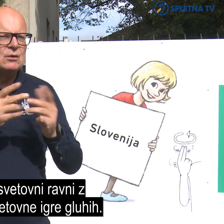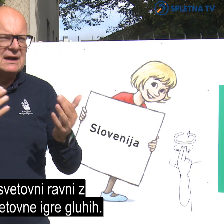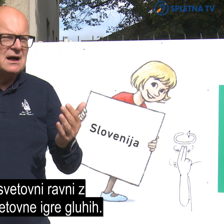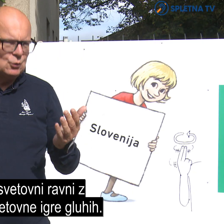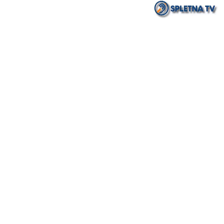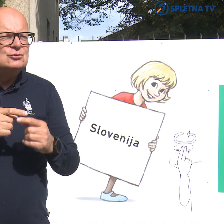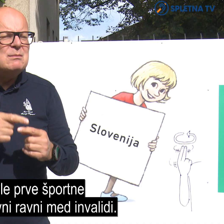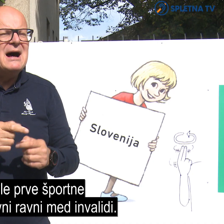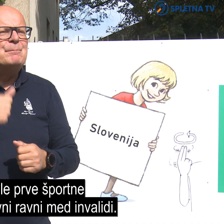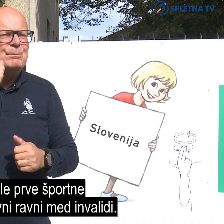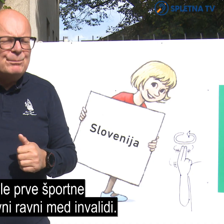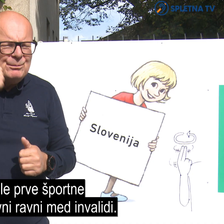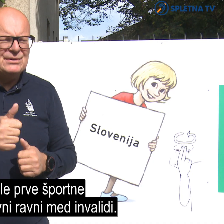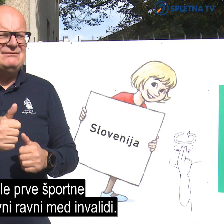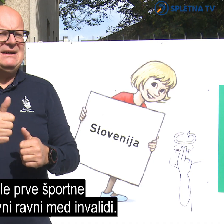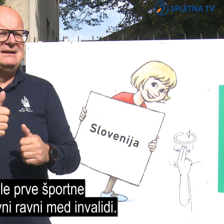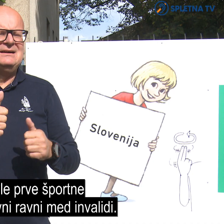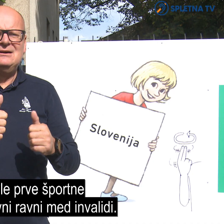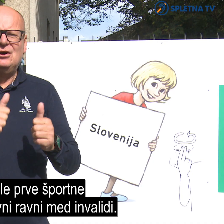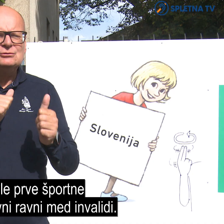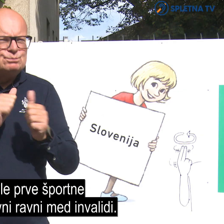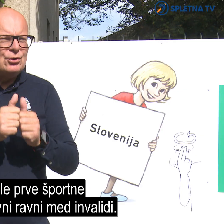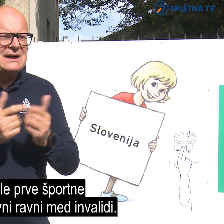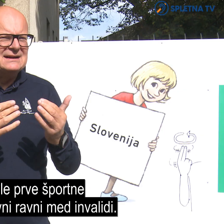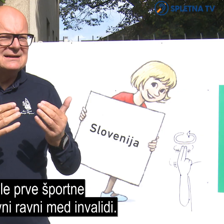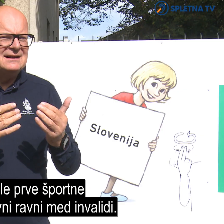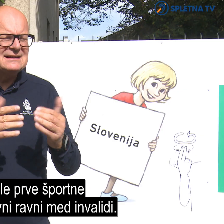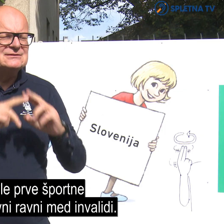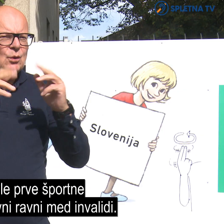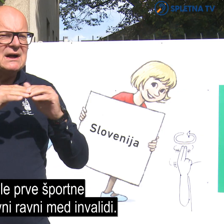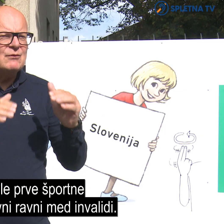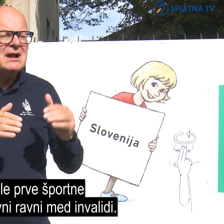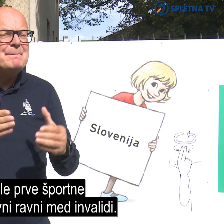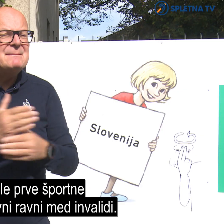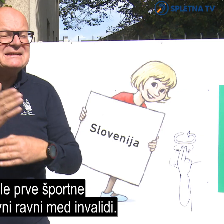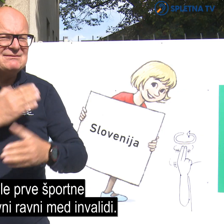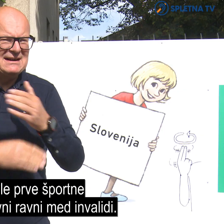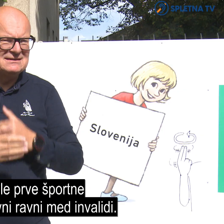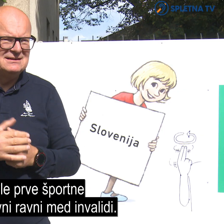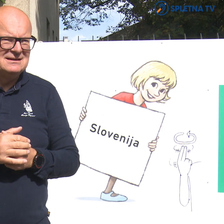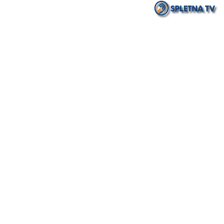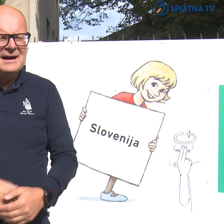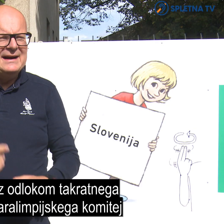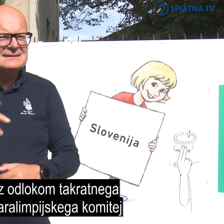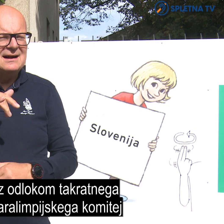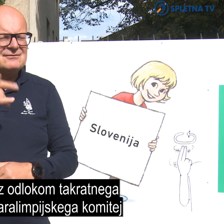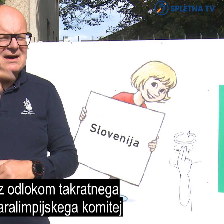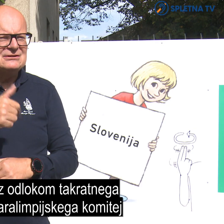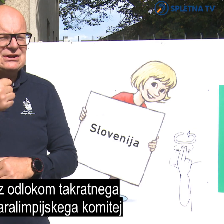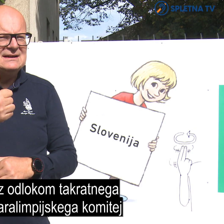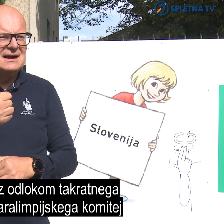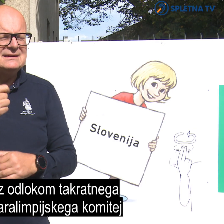gluhih. To so bile prve športne igre na svetovni ravni med invalidi.